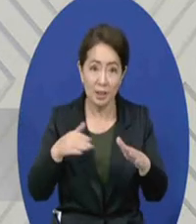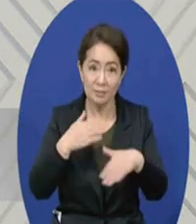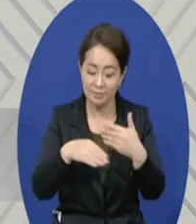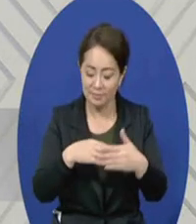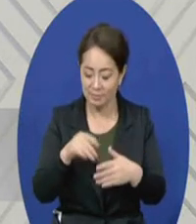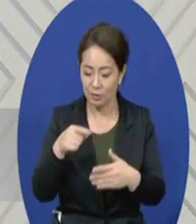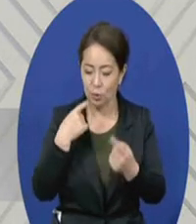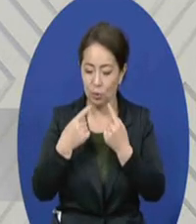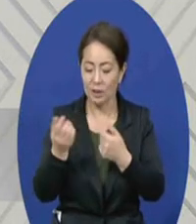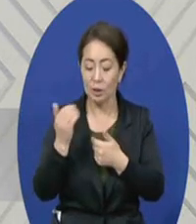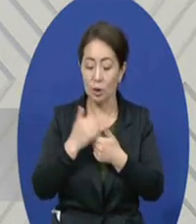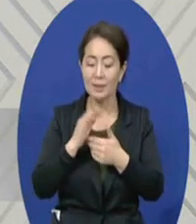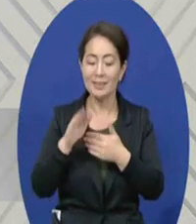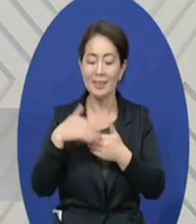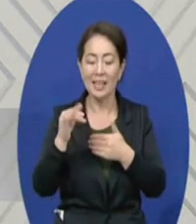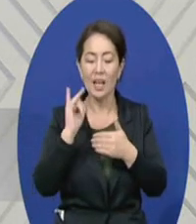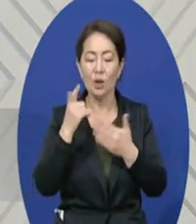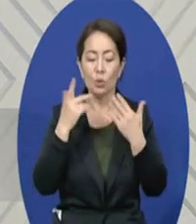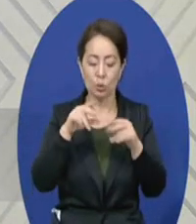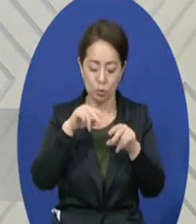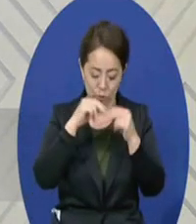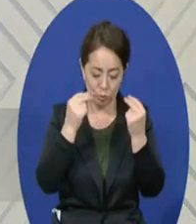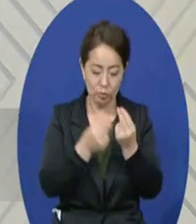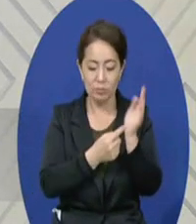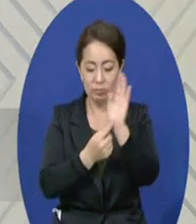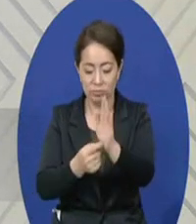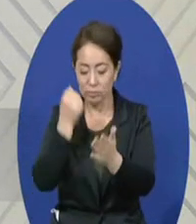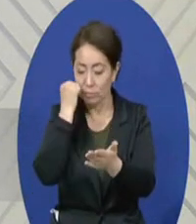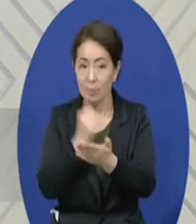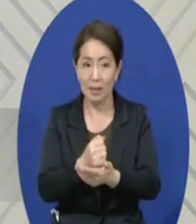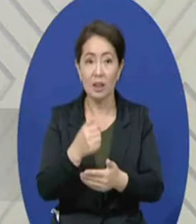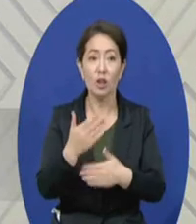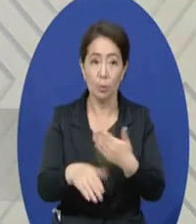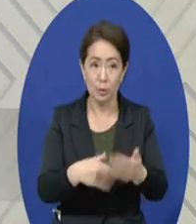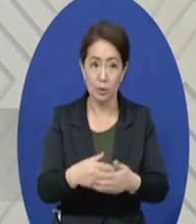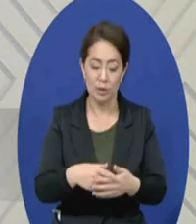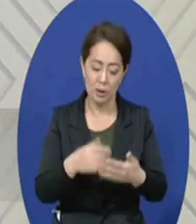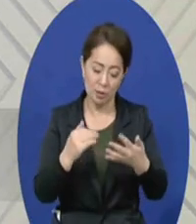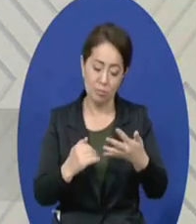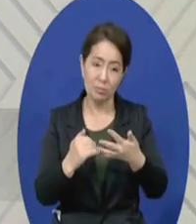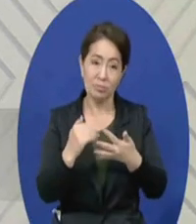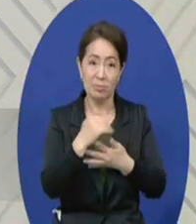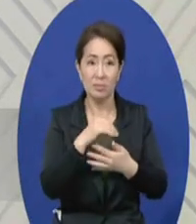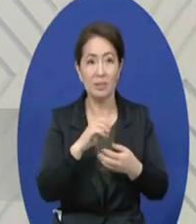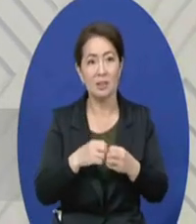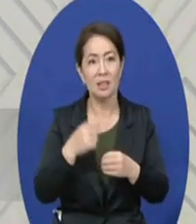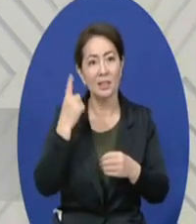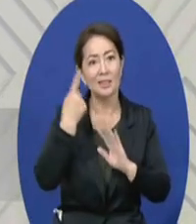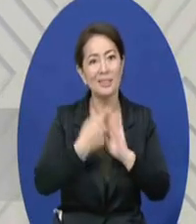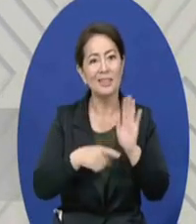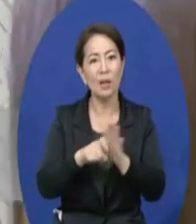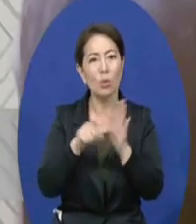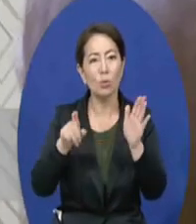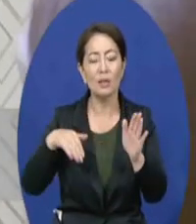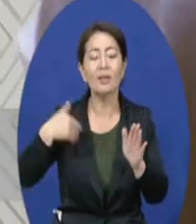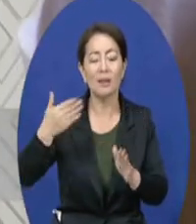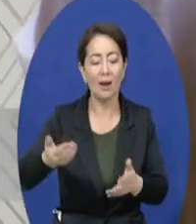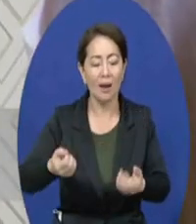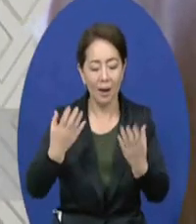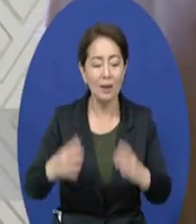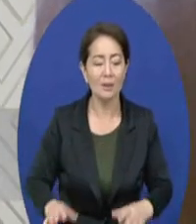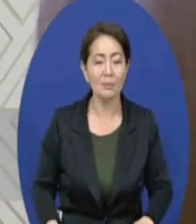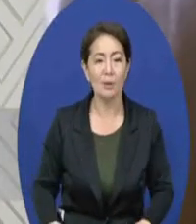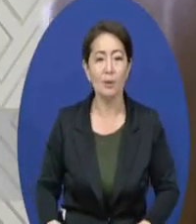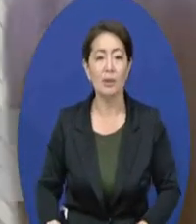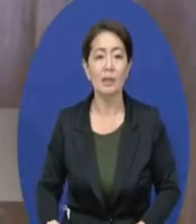орны хуралдаанаар оруулж түүний дараа улсын хурлын чуулганд оруулж томилогдно. Ингээ бодох юм бол үндсэндээ бол одоо бидэнд бас нэг сар орчмын процесс байх. Тэгэхээр